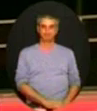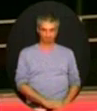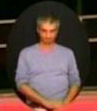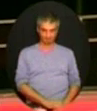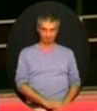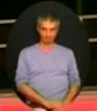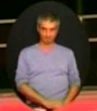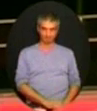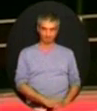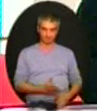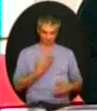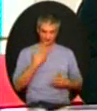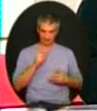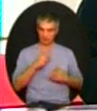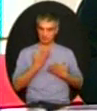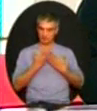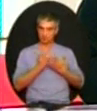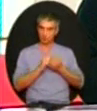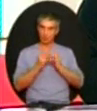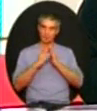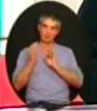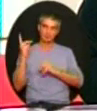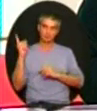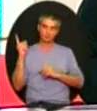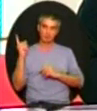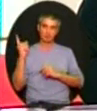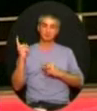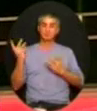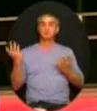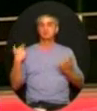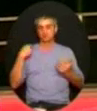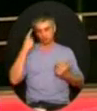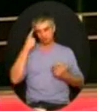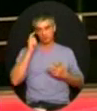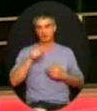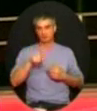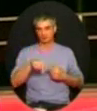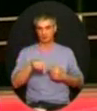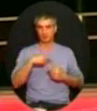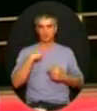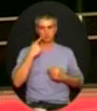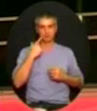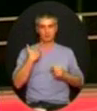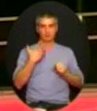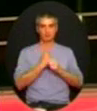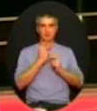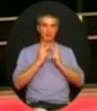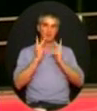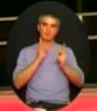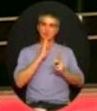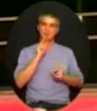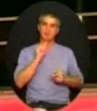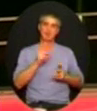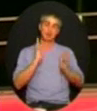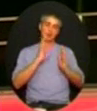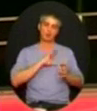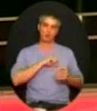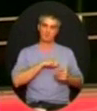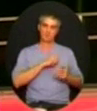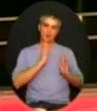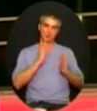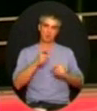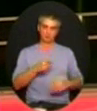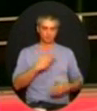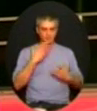סעד יצא מהכנסת או בסוף מבית המשפט? אני חושבת שמהכנסת, ואני חושבת שאנחנו נצליח לפתור את הבעיה הכאובה והמרה